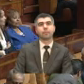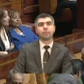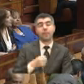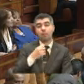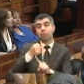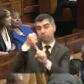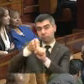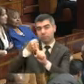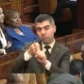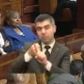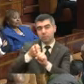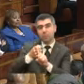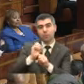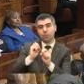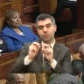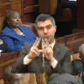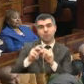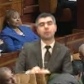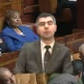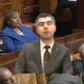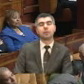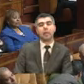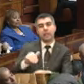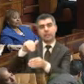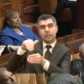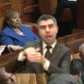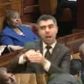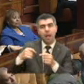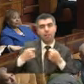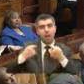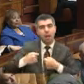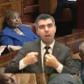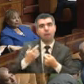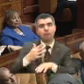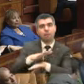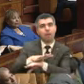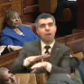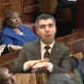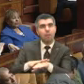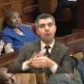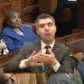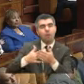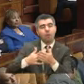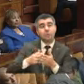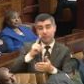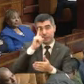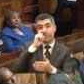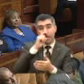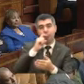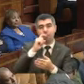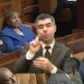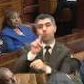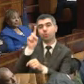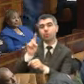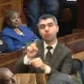المجهودات اللي كيقوموا بها سواء المنتخبين المحليين او السلطات المحليه، راه مازال الان واحد العدد ديال الجماعات